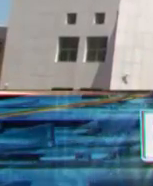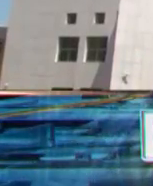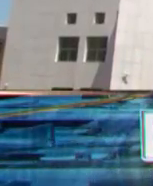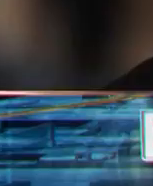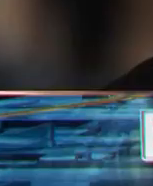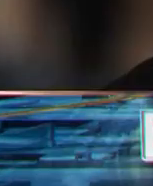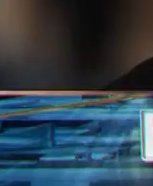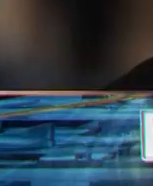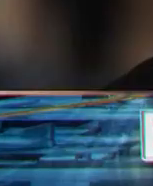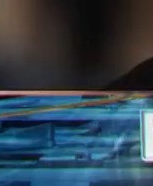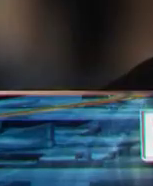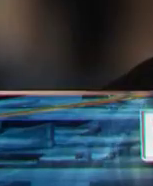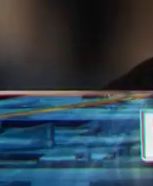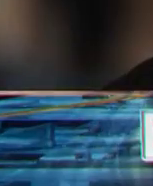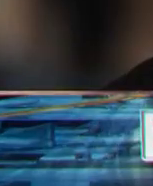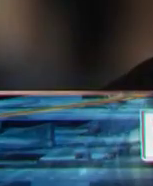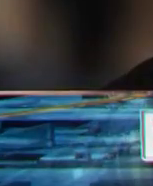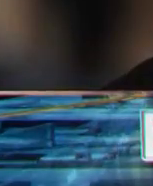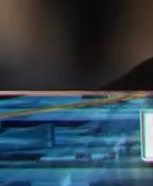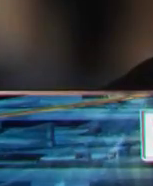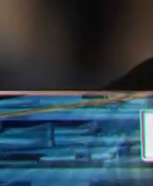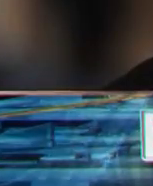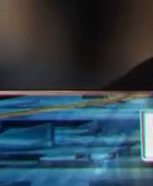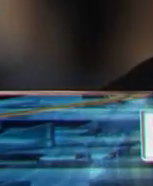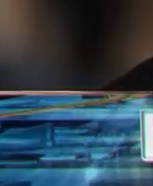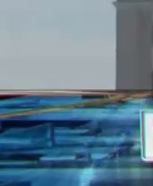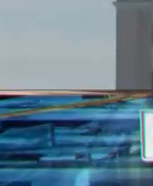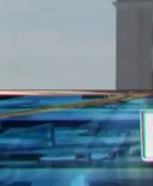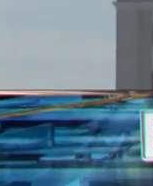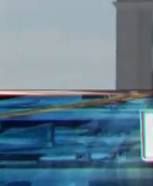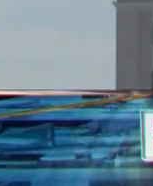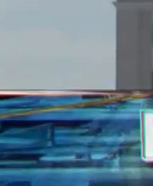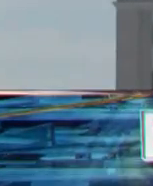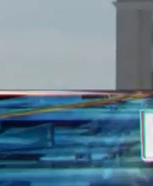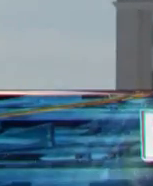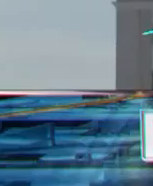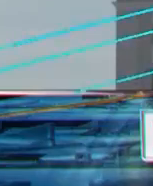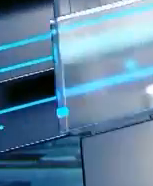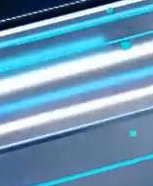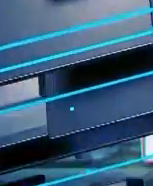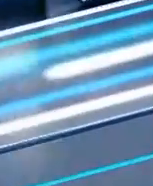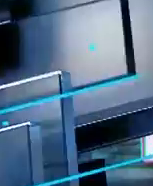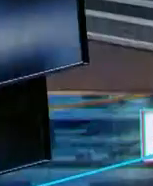Еңбегі ұмытылмайды. Марқұм журналист Бейсен Құранбекке парламент сөзі арнайы сыйлығы тағайындалды.